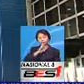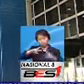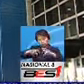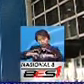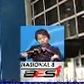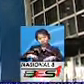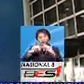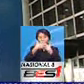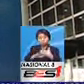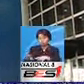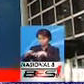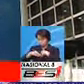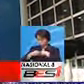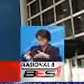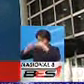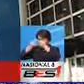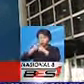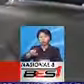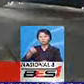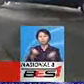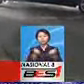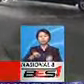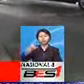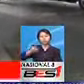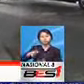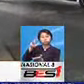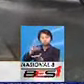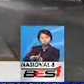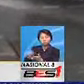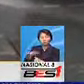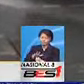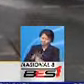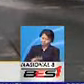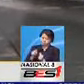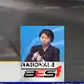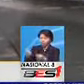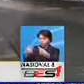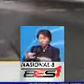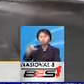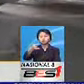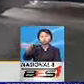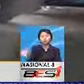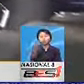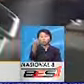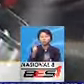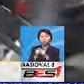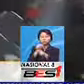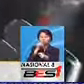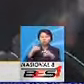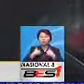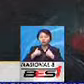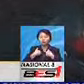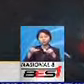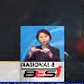dijalankan selepas menerima maklumat daripada pemandu teksi sah yang tertekan dengan kehadiran teksi sapu yang tidak